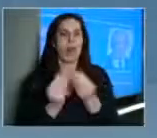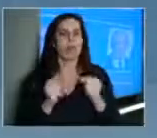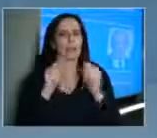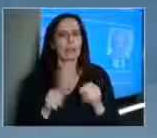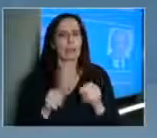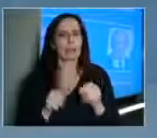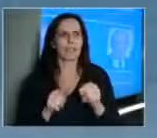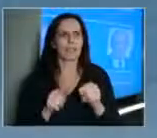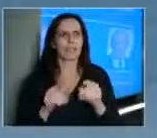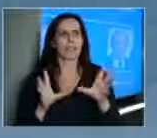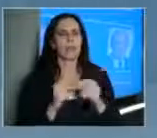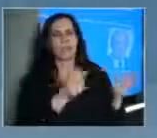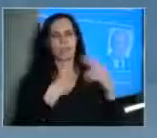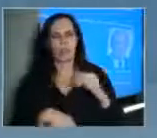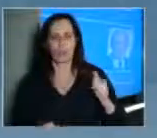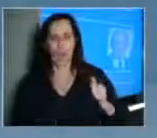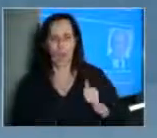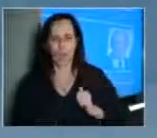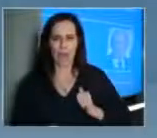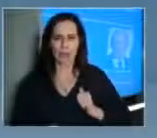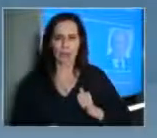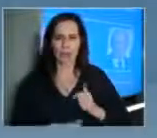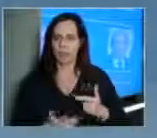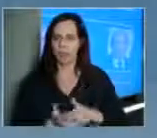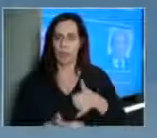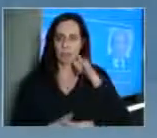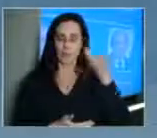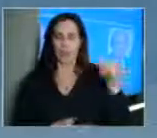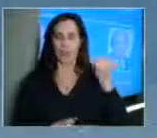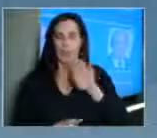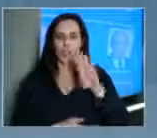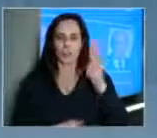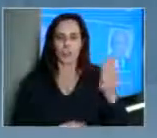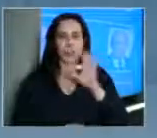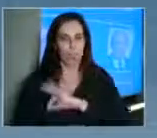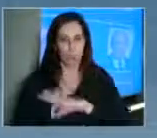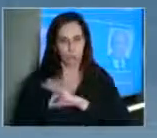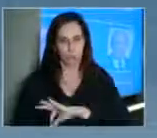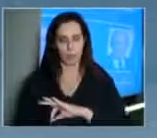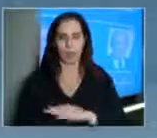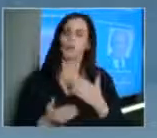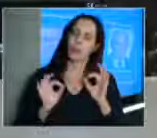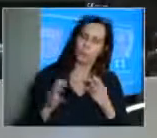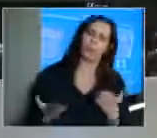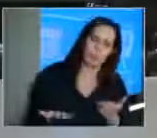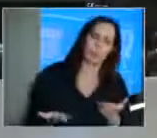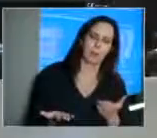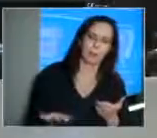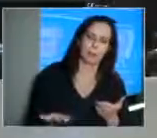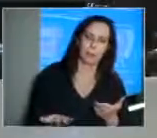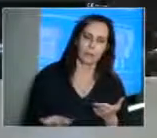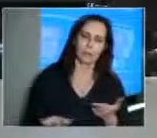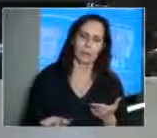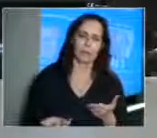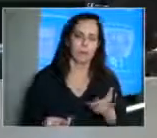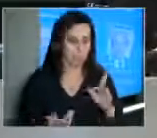הזה עם השבת גופתו של באומל, הנסיעה של ראש הממשלה לרוסיה. אוי, נו, באמת. למה?